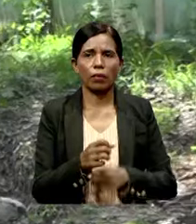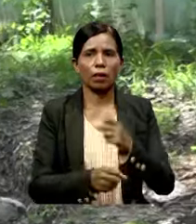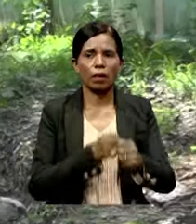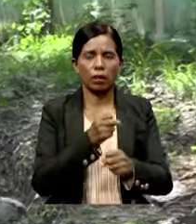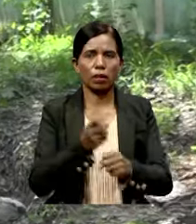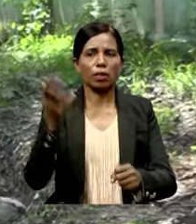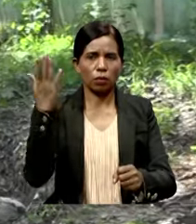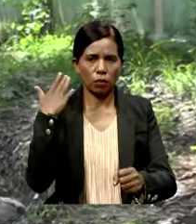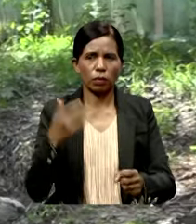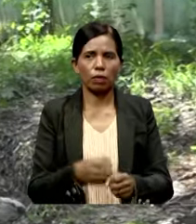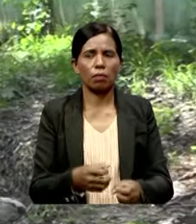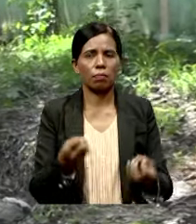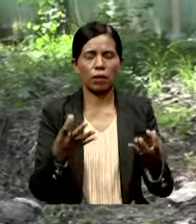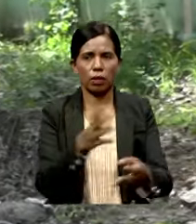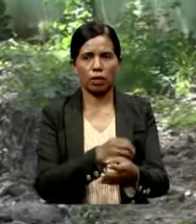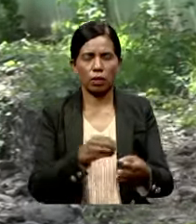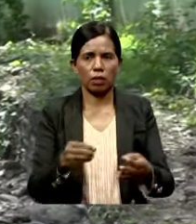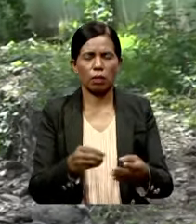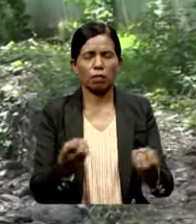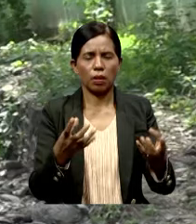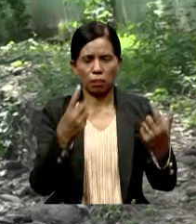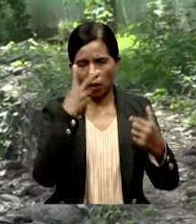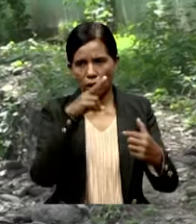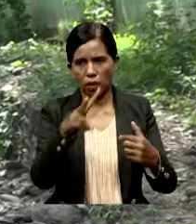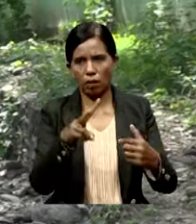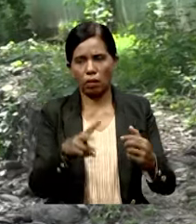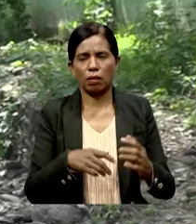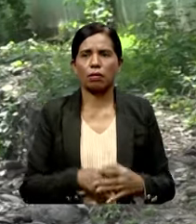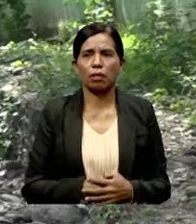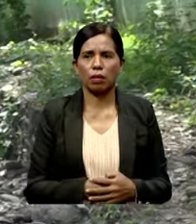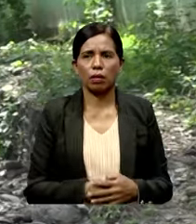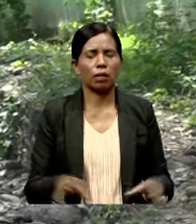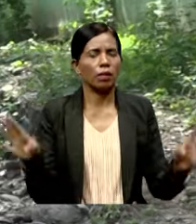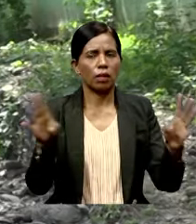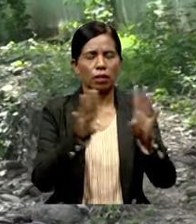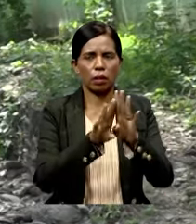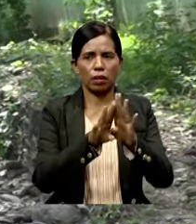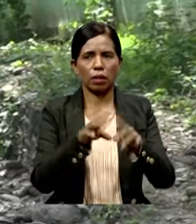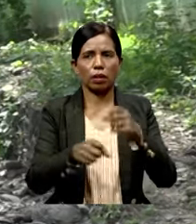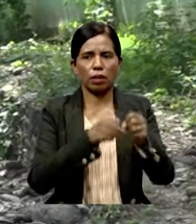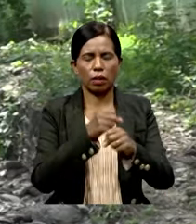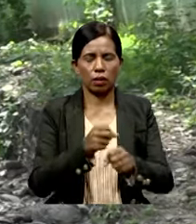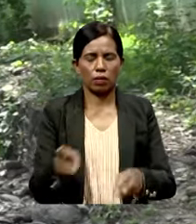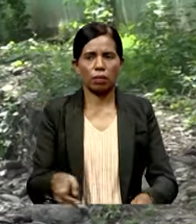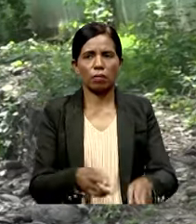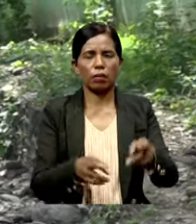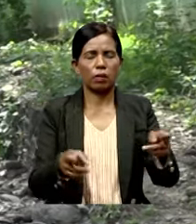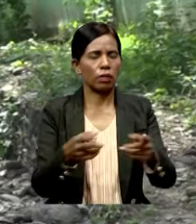nene bara ketun me obra suri par tun me mes me mane mai dudu det takadet tina nene ora mota mai lor tana